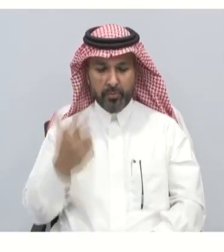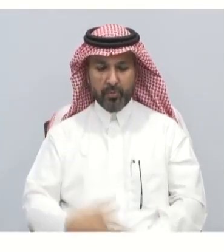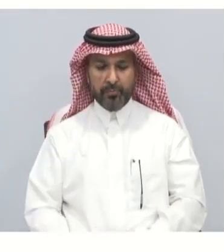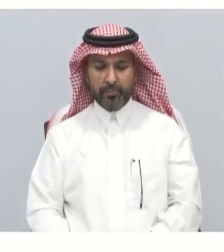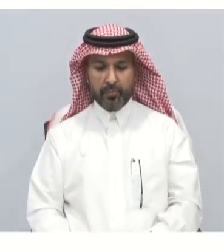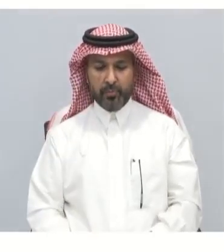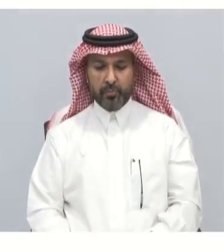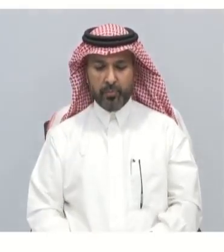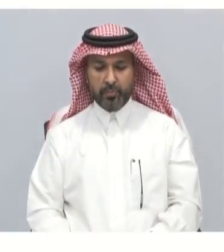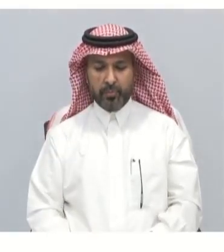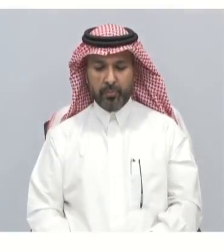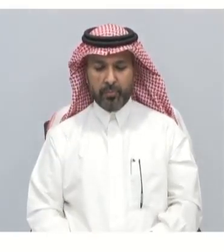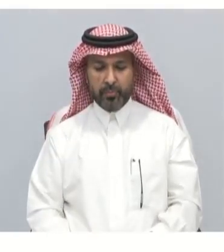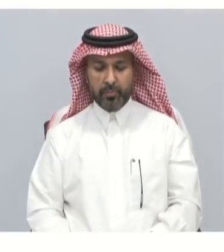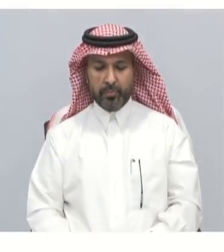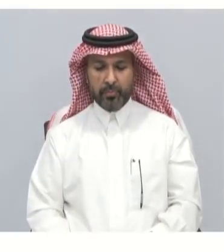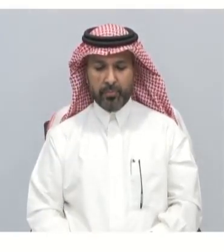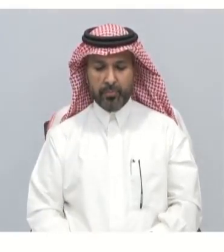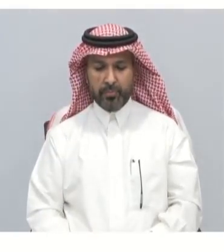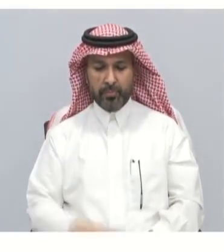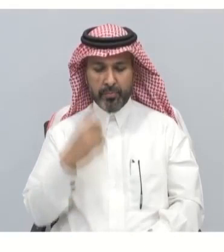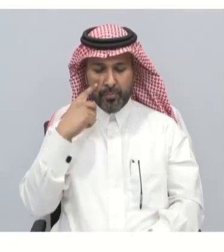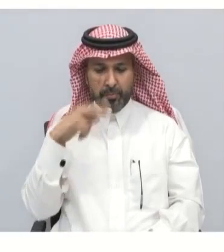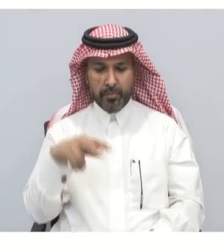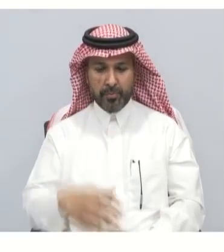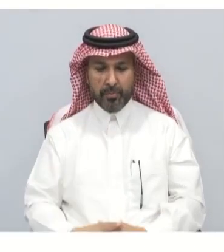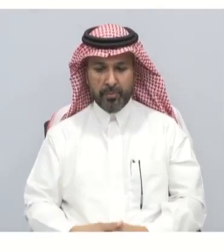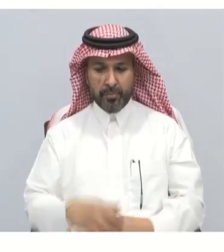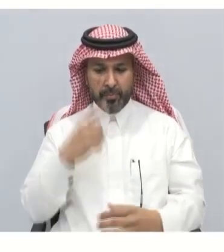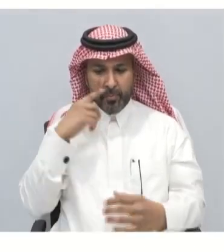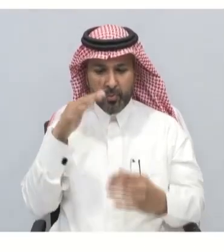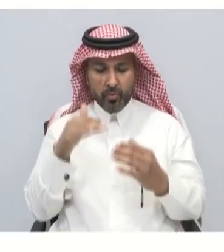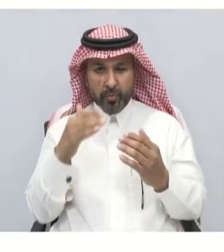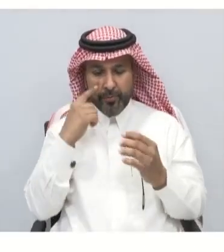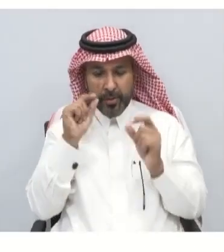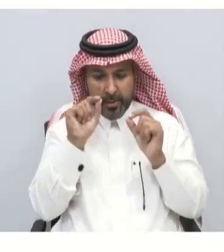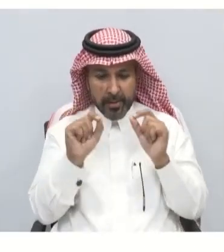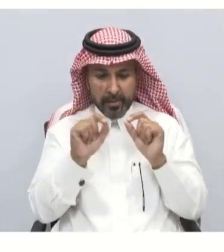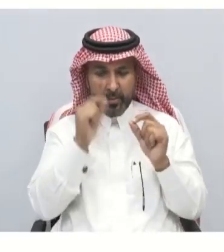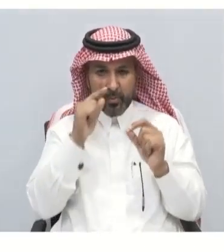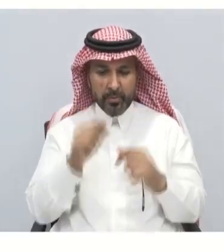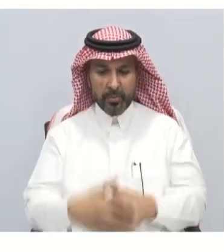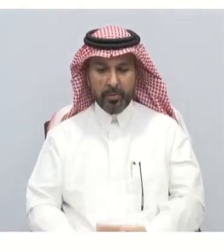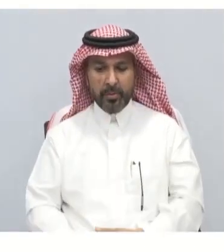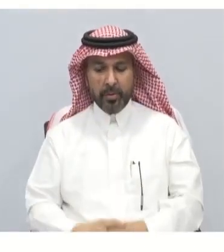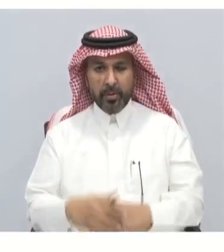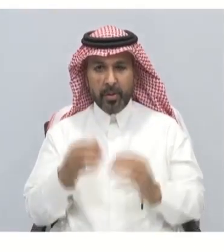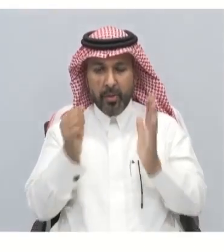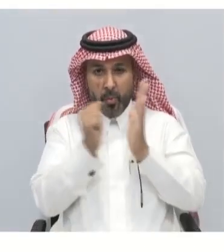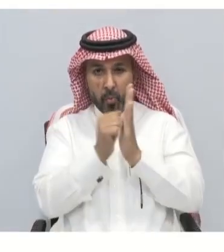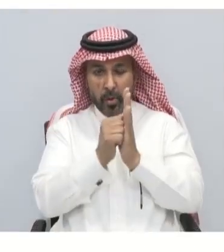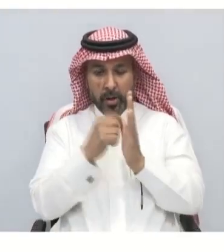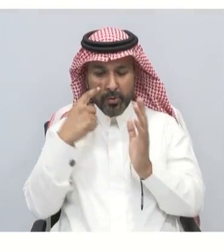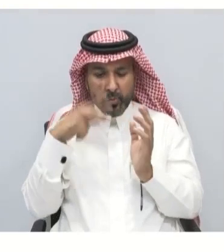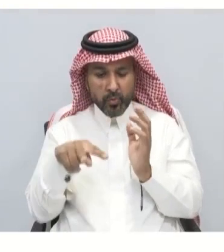نتحقق طبعا لو نريد منك عزيزي الطالب عزيزتي الطالبه في الواجب انك تتحقق